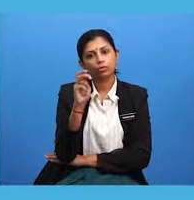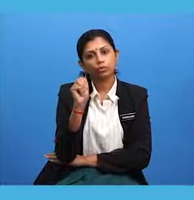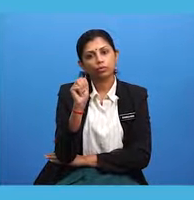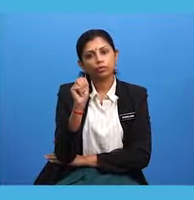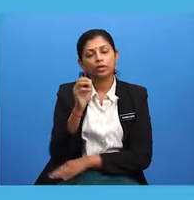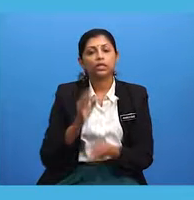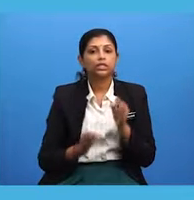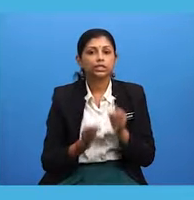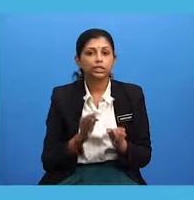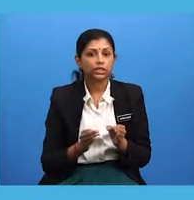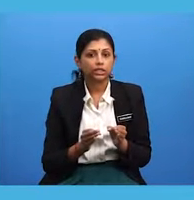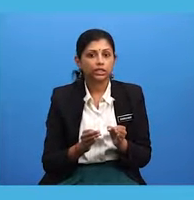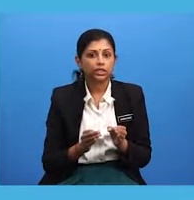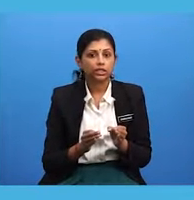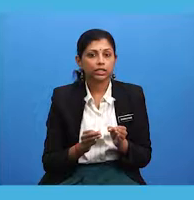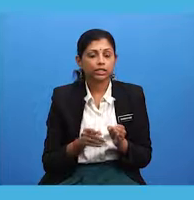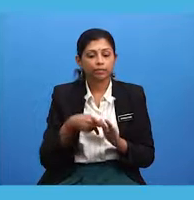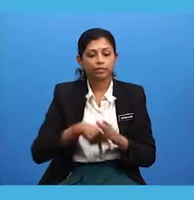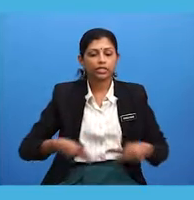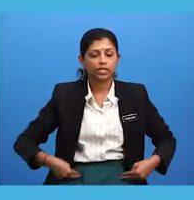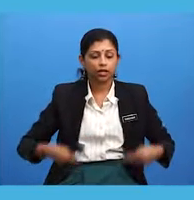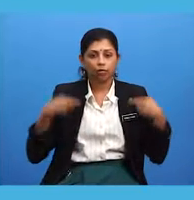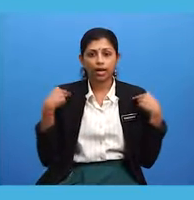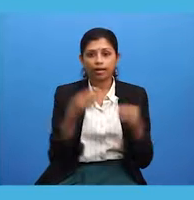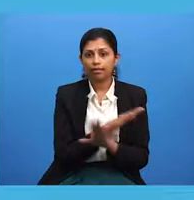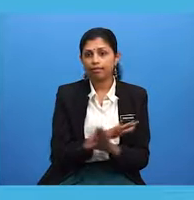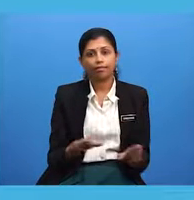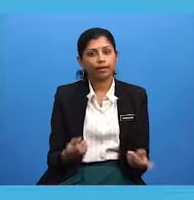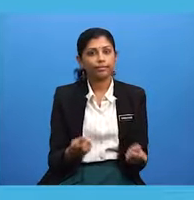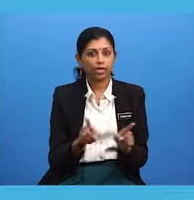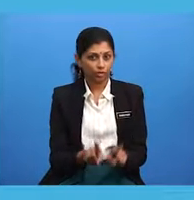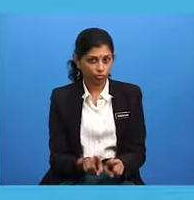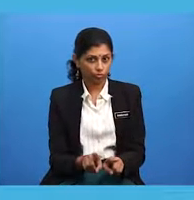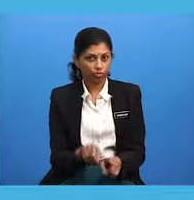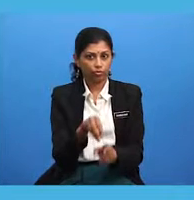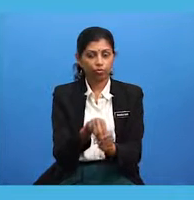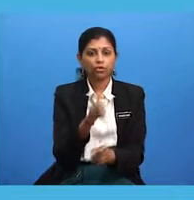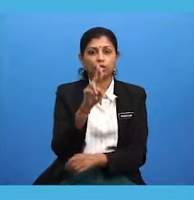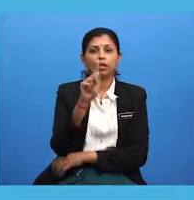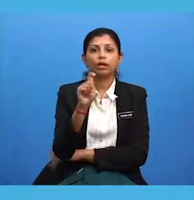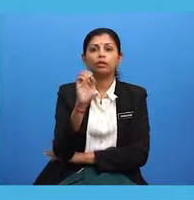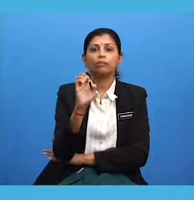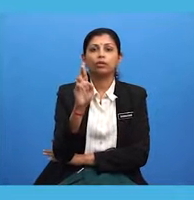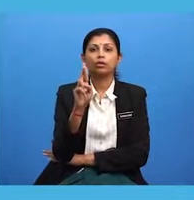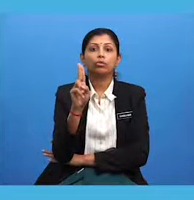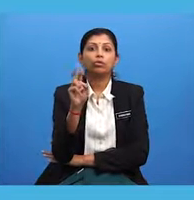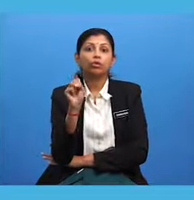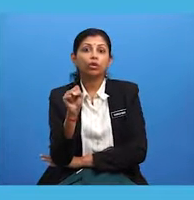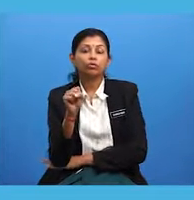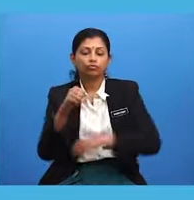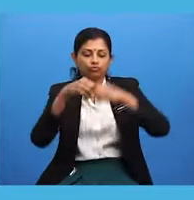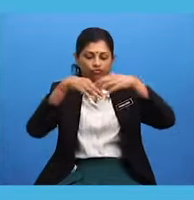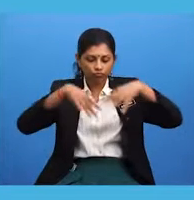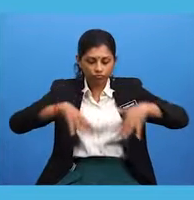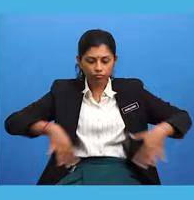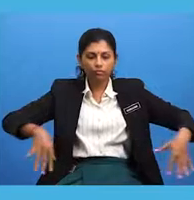jika persenyawaan tidak berlaku. Di dalam uterus pula,